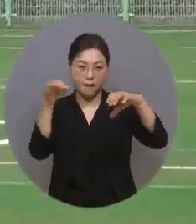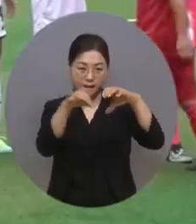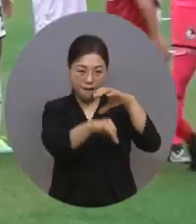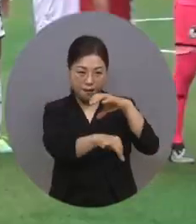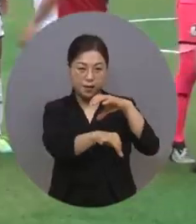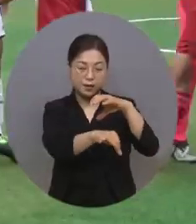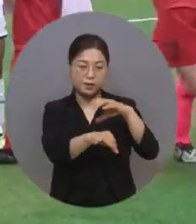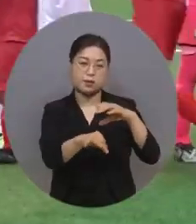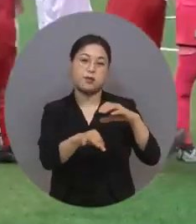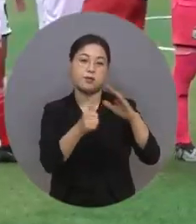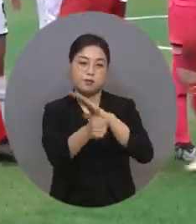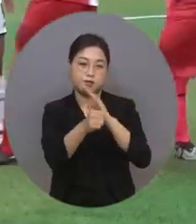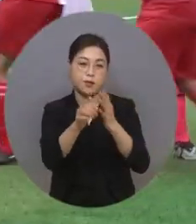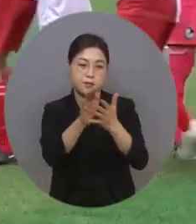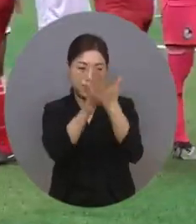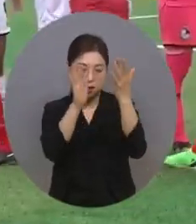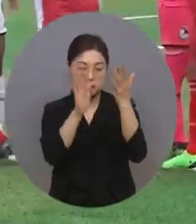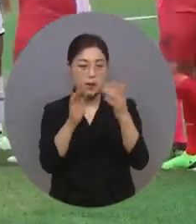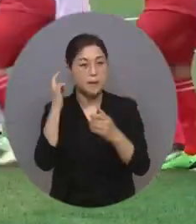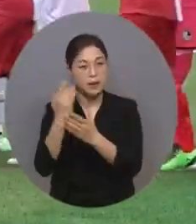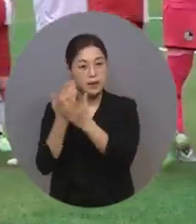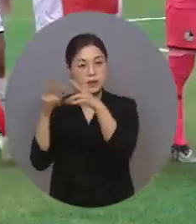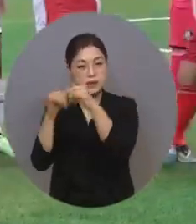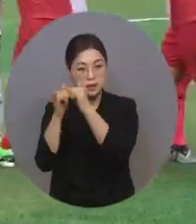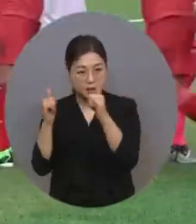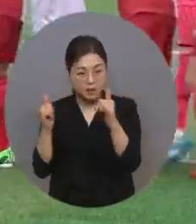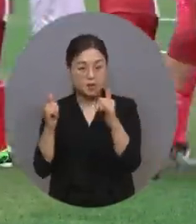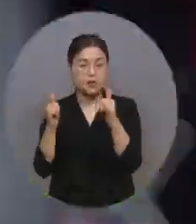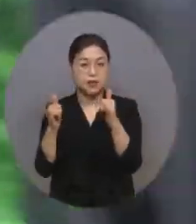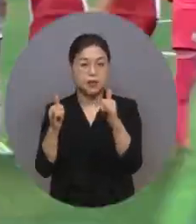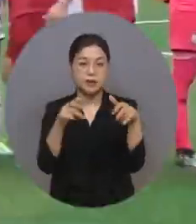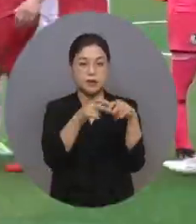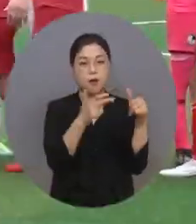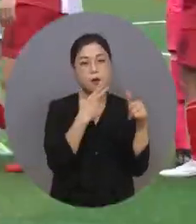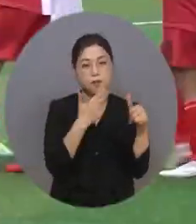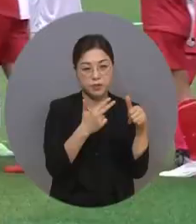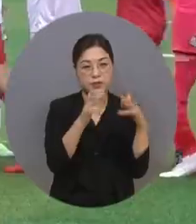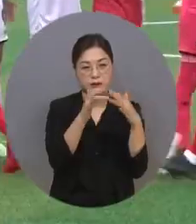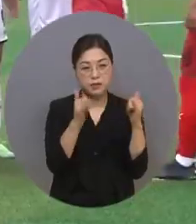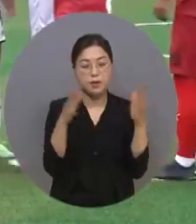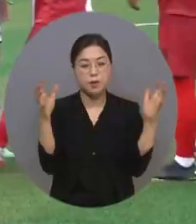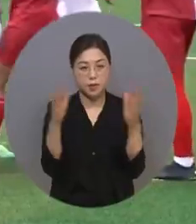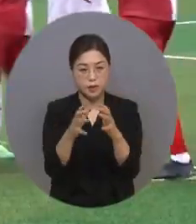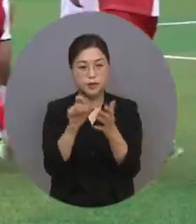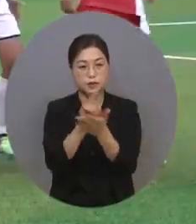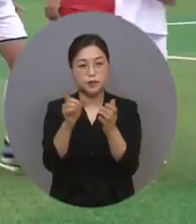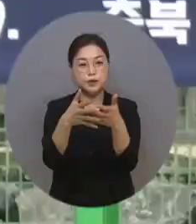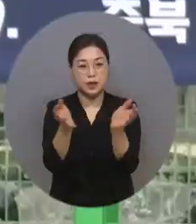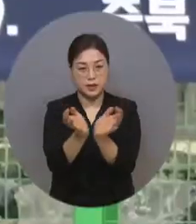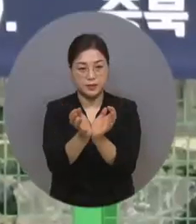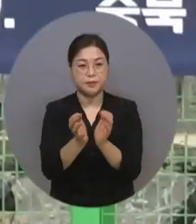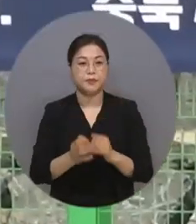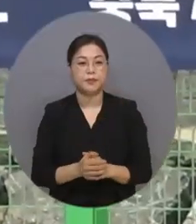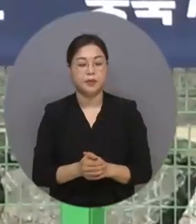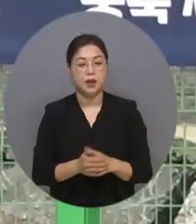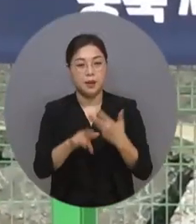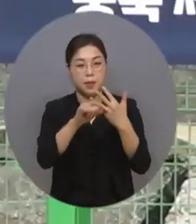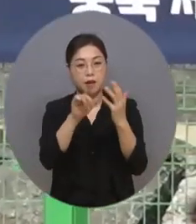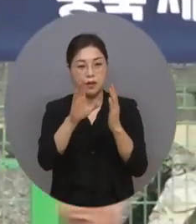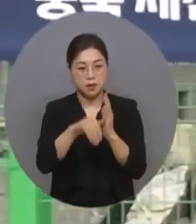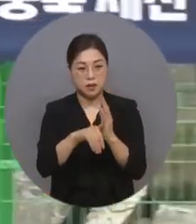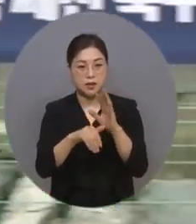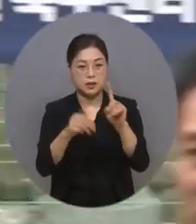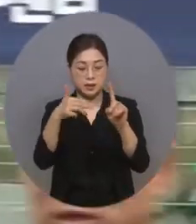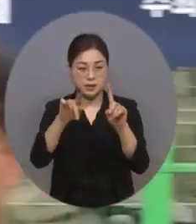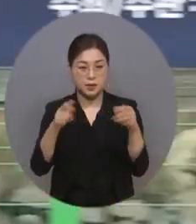합니다. 이들은 발달장애인과 비장애인이 한 팀을 이루어 축구 경기를 하는 통합축구단 선수들입니다. 지난 8월에